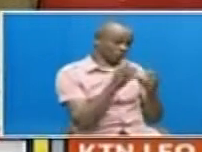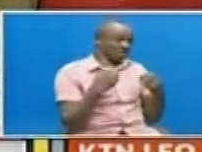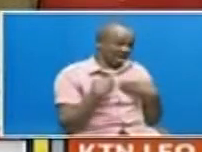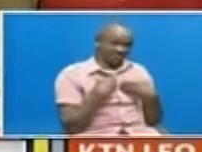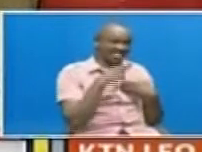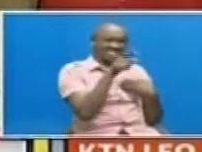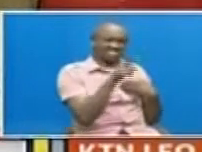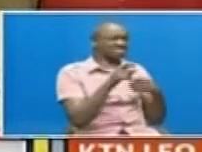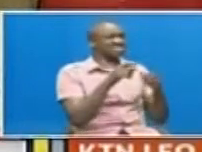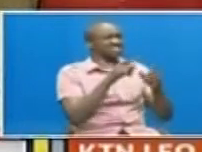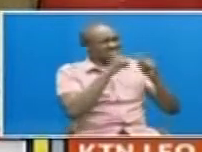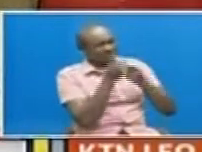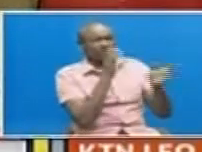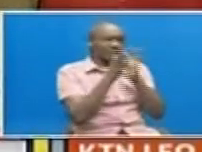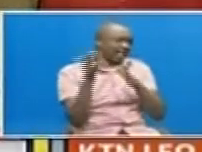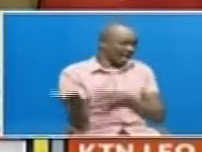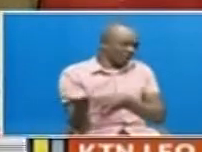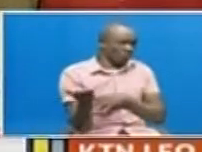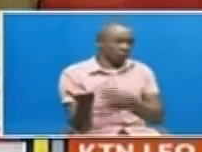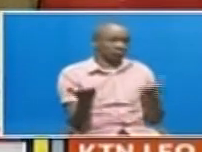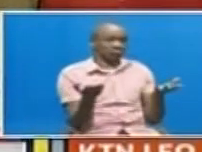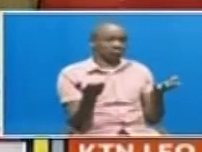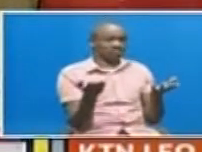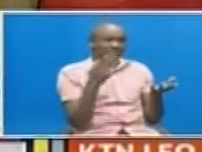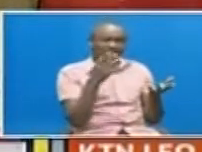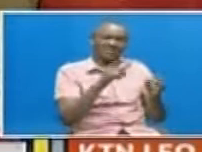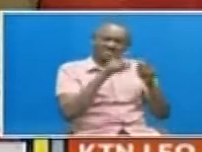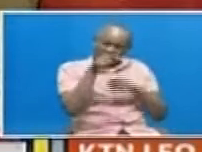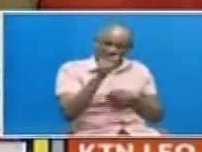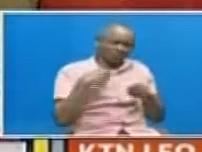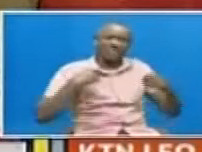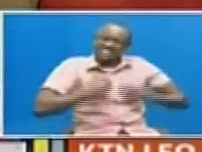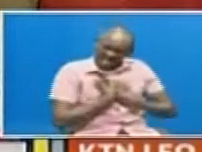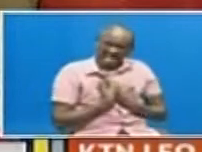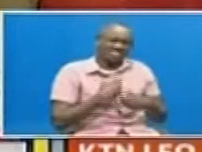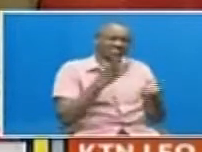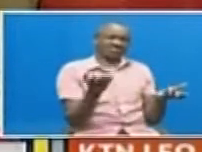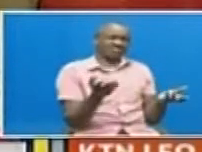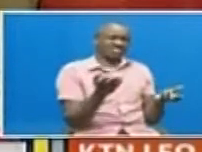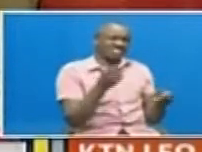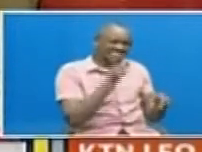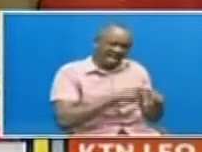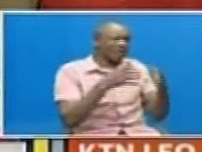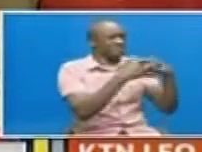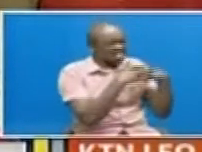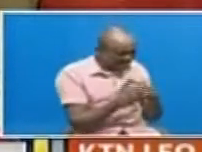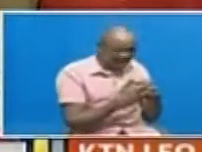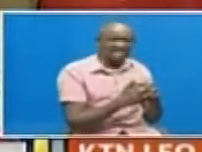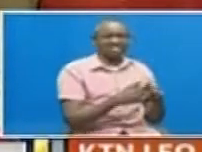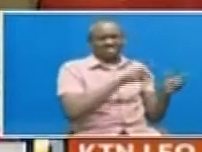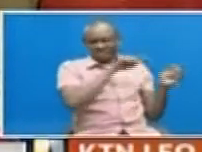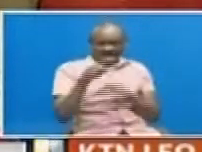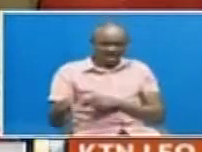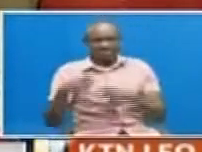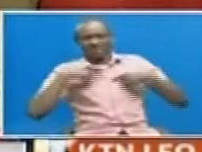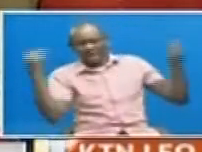timu itajigawanya vipi, na je, uhisi kama pengine wachezaji hao watakuwa na uchovu baada ya Grand Prix, kuna Kombe la Dunia ambayo liko